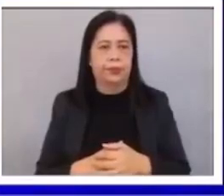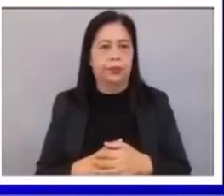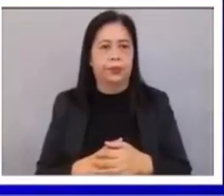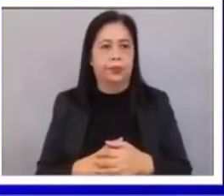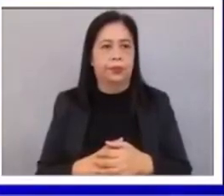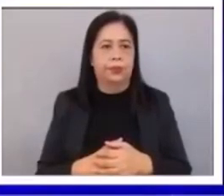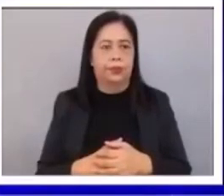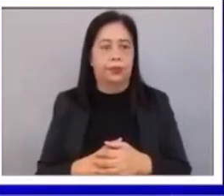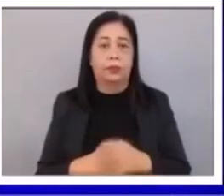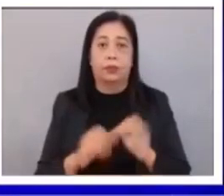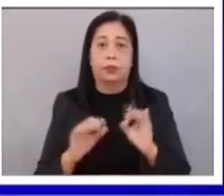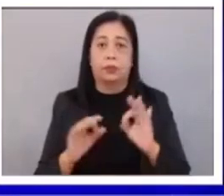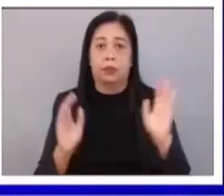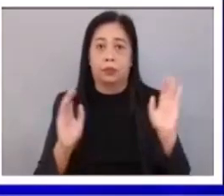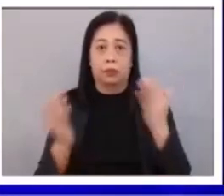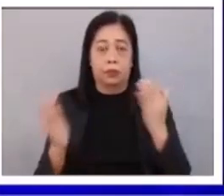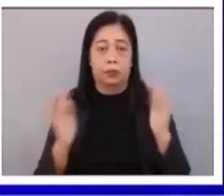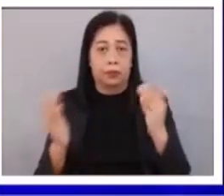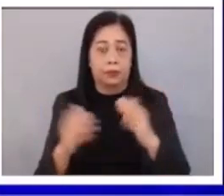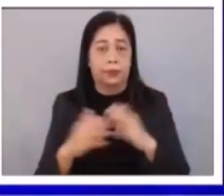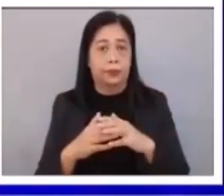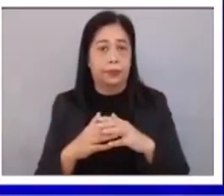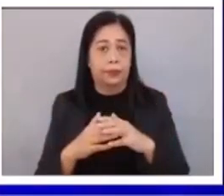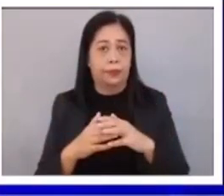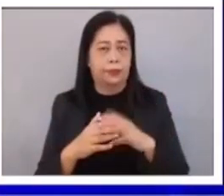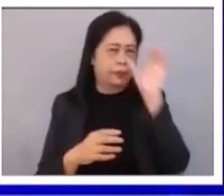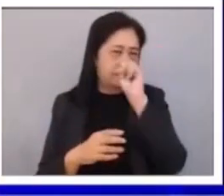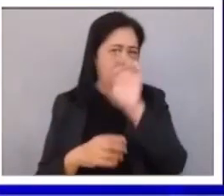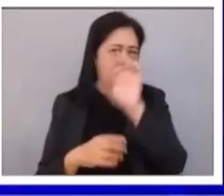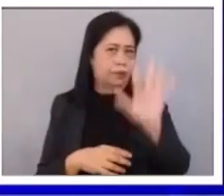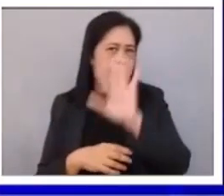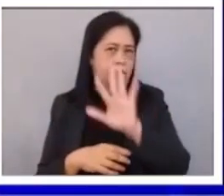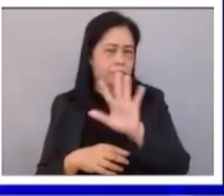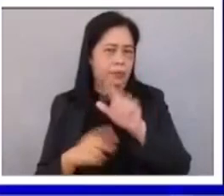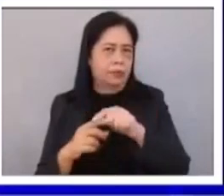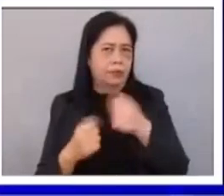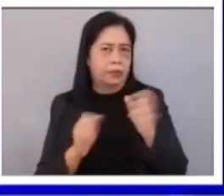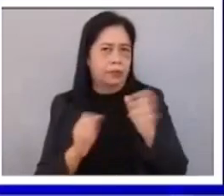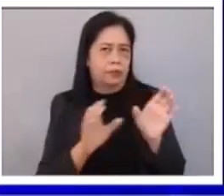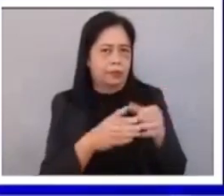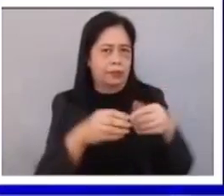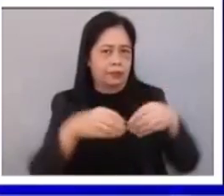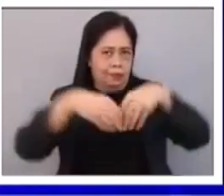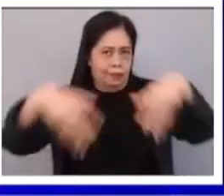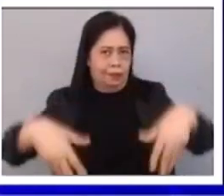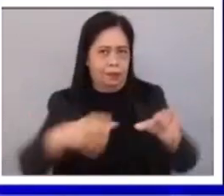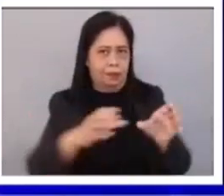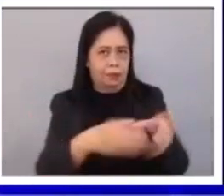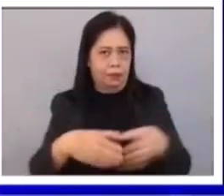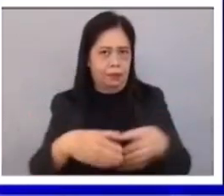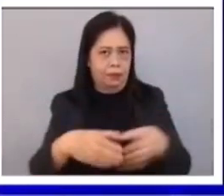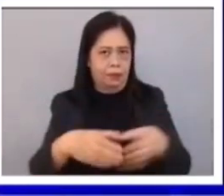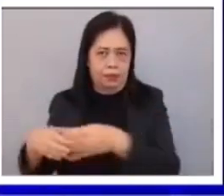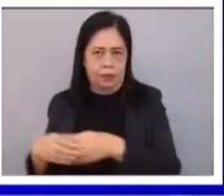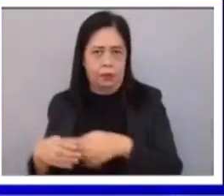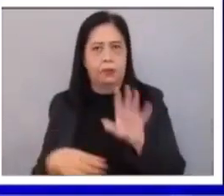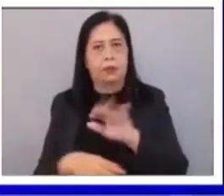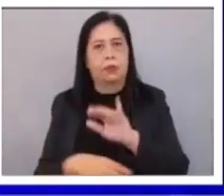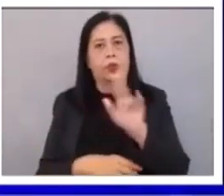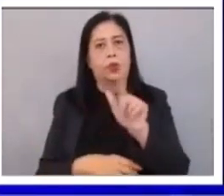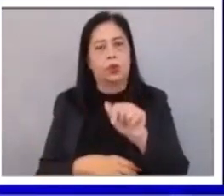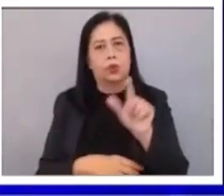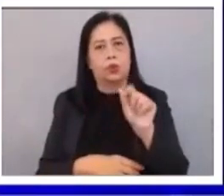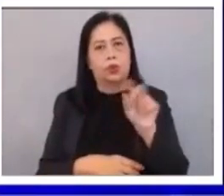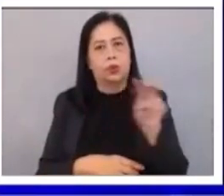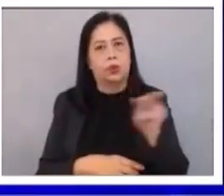Kung ikukumpara naman ang estimates ng mga subsector nitong Agosto 2022 sa Hulyo 2022,